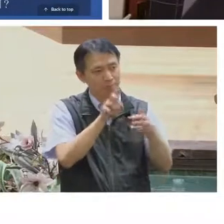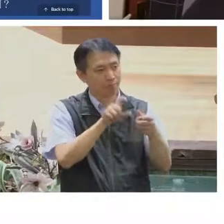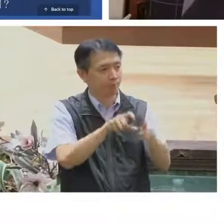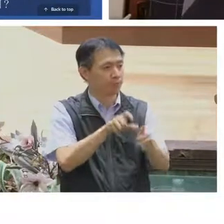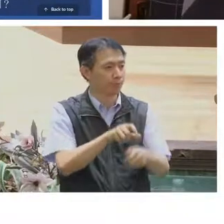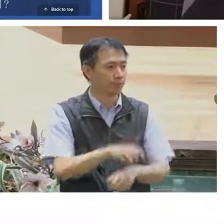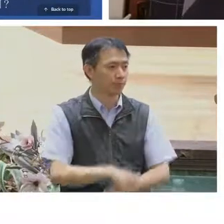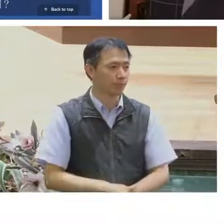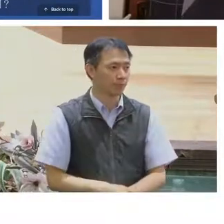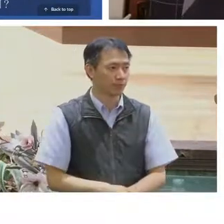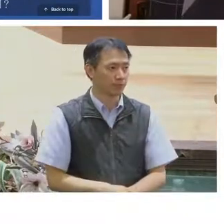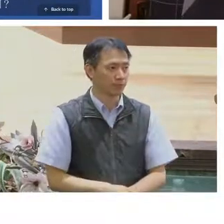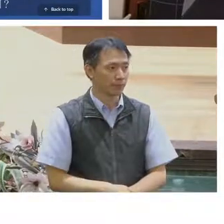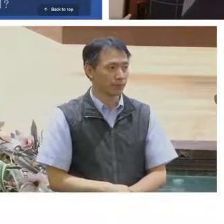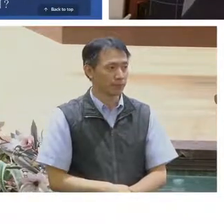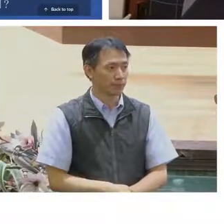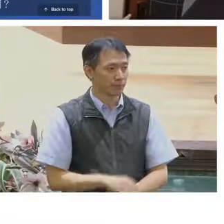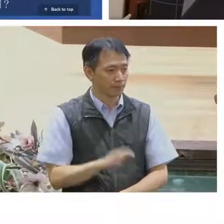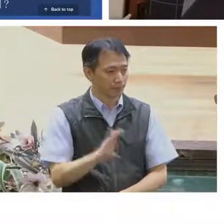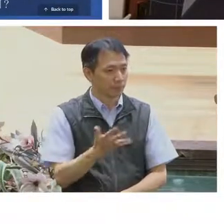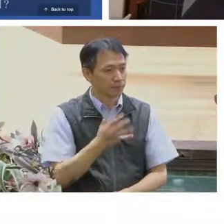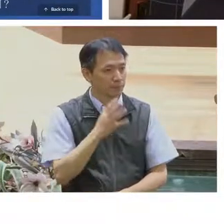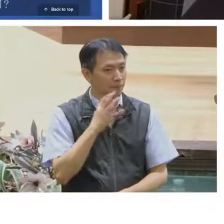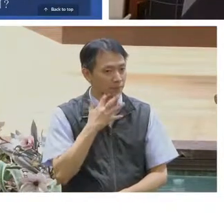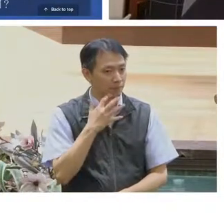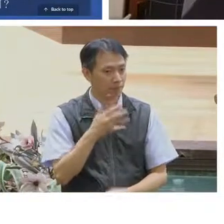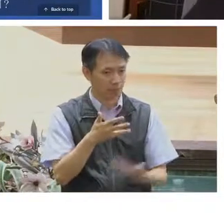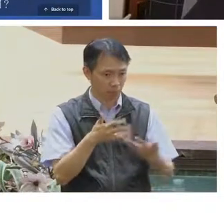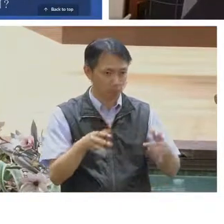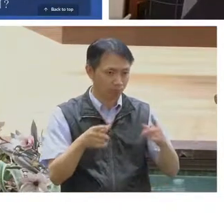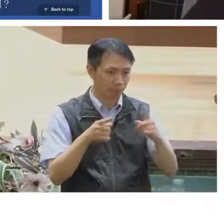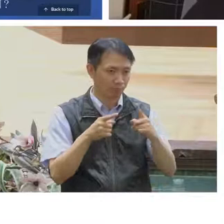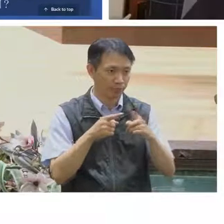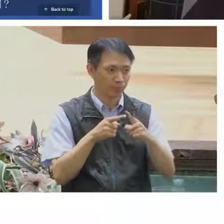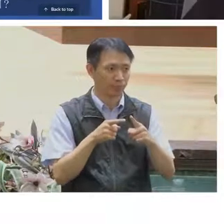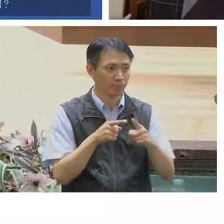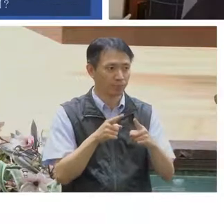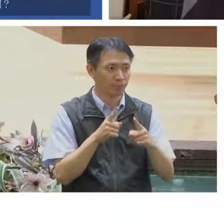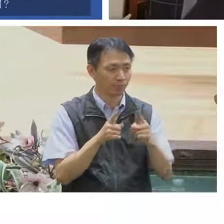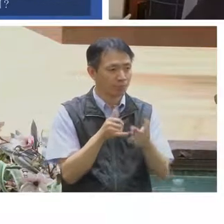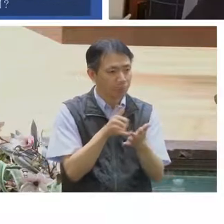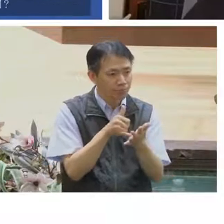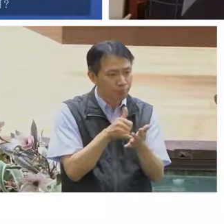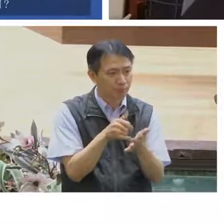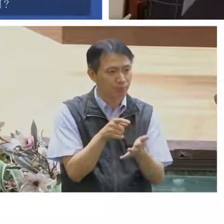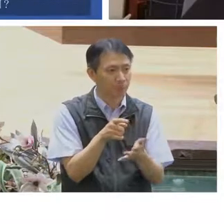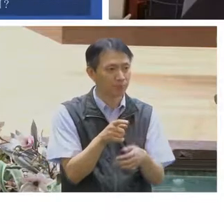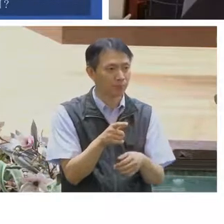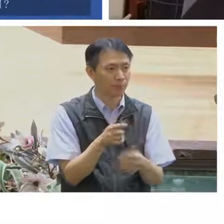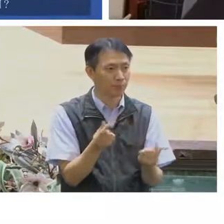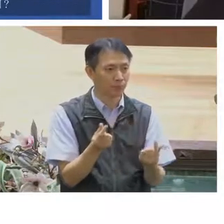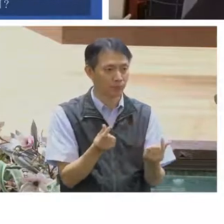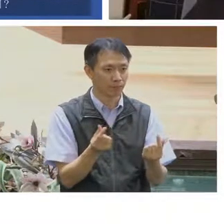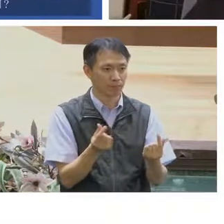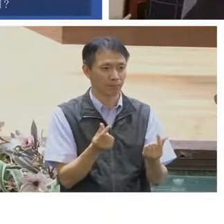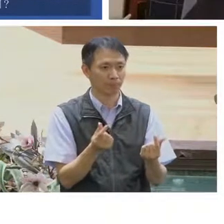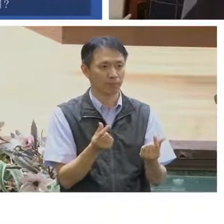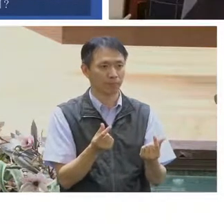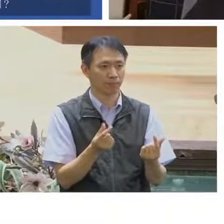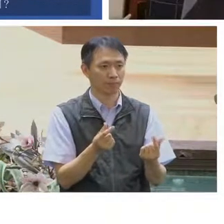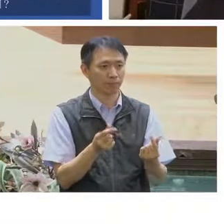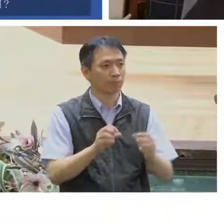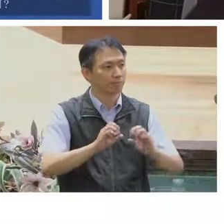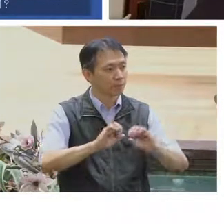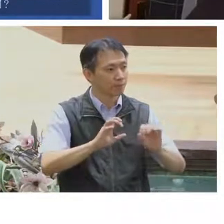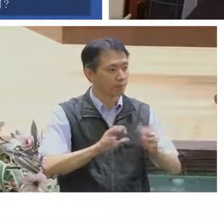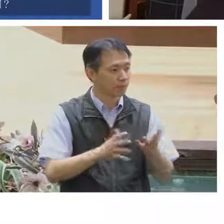也是不多。但是在澳门一些的比较软性的一些的主题，比如说一些环保啊，一